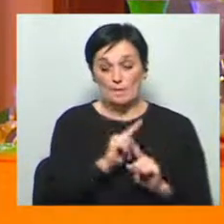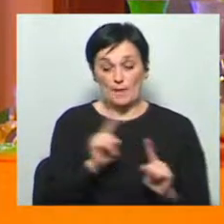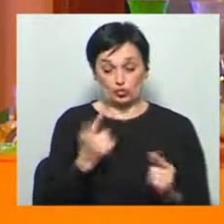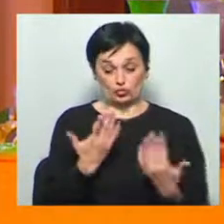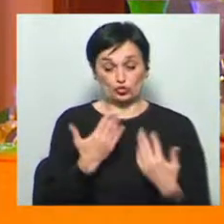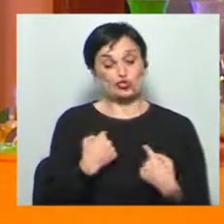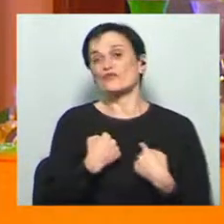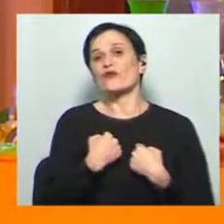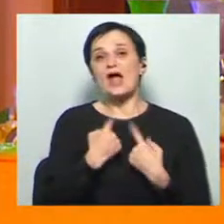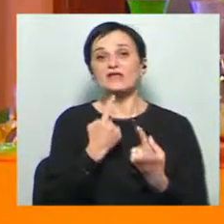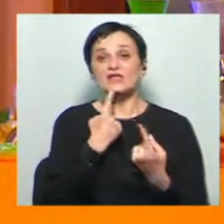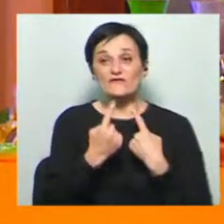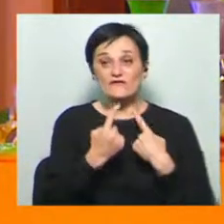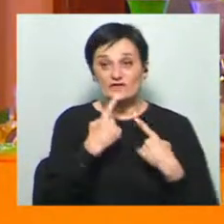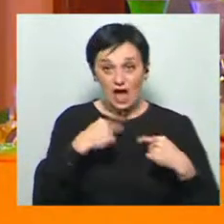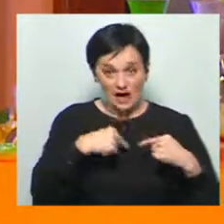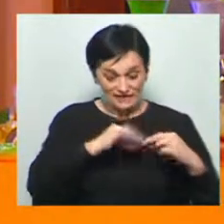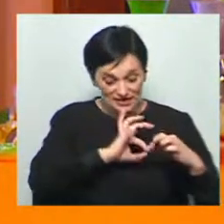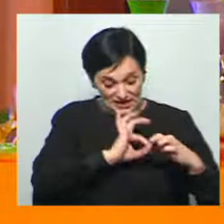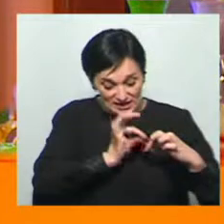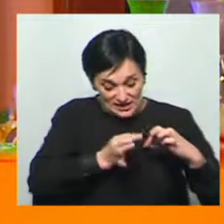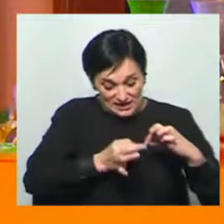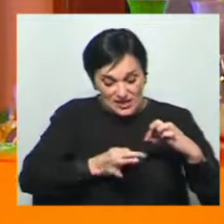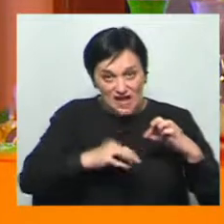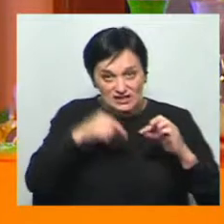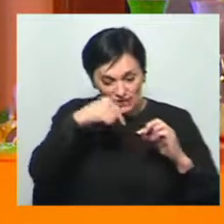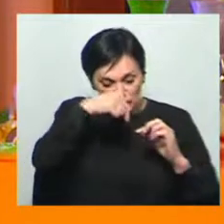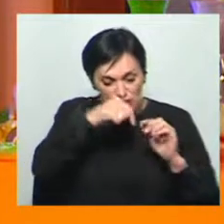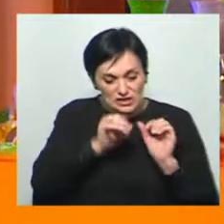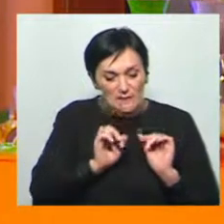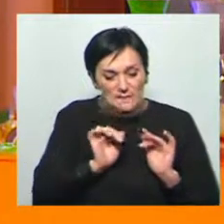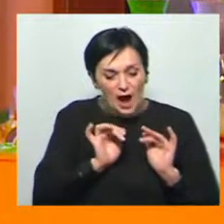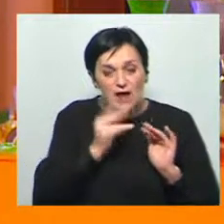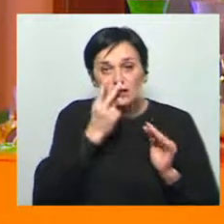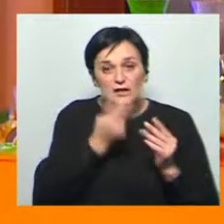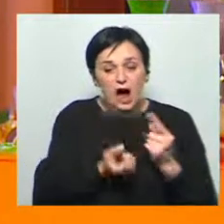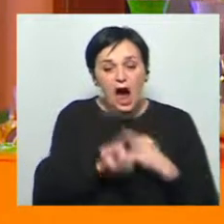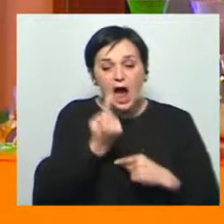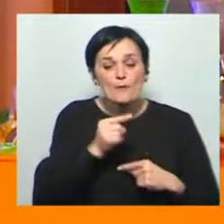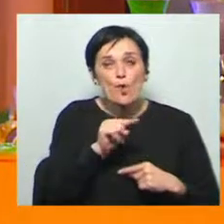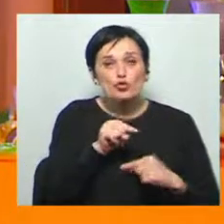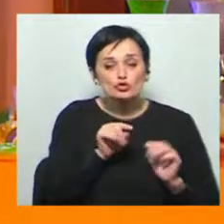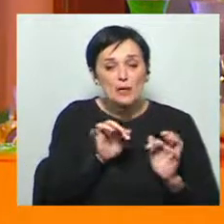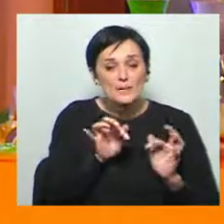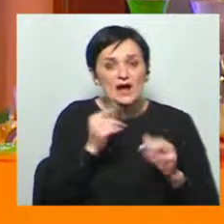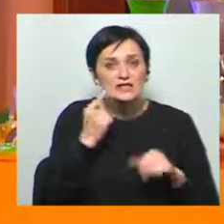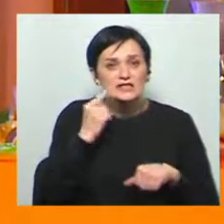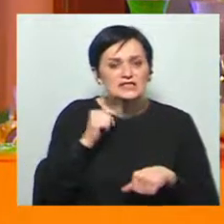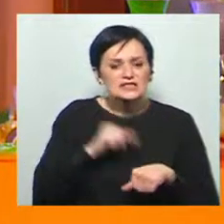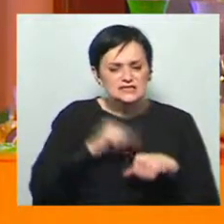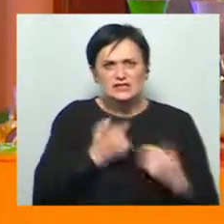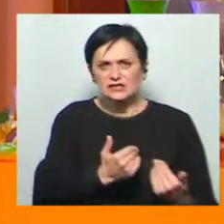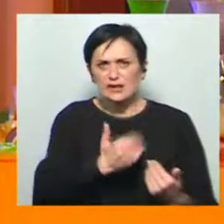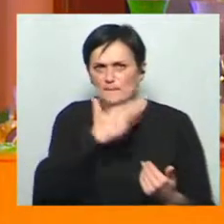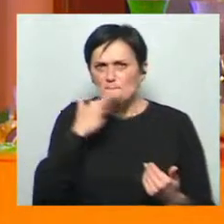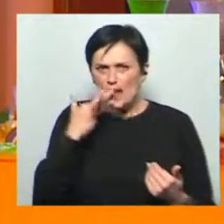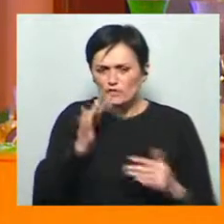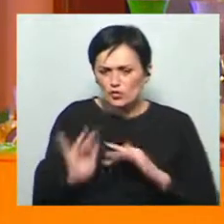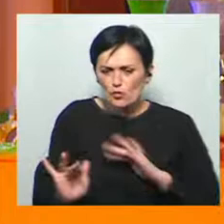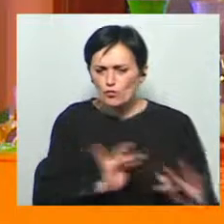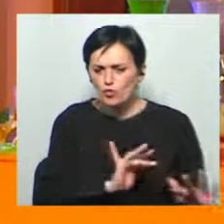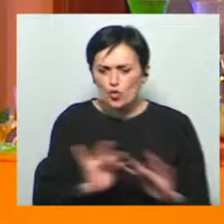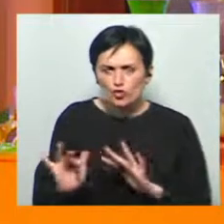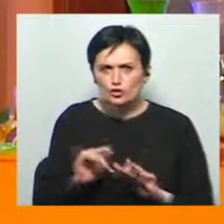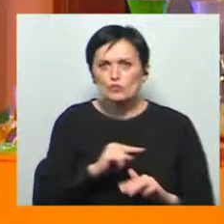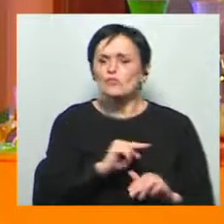ჩვენ ვლაპარაკობთ ნაწლავში ბინადარ ბაქტერიებზე, აღმოჩნდა, რომ ამ ბაქტერიების სინდისზე არის ძალიან ბევრი